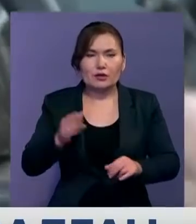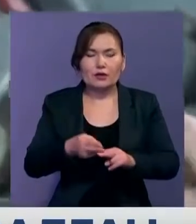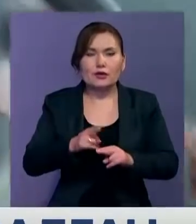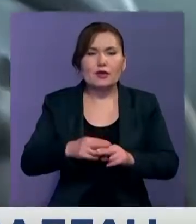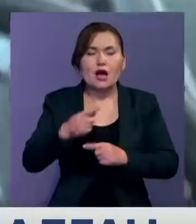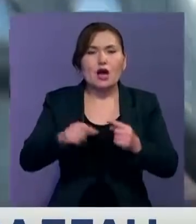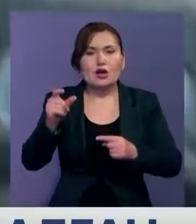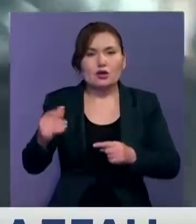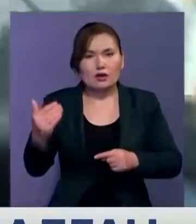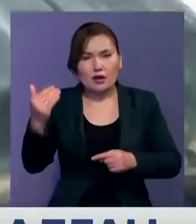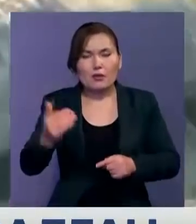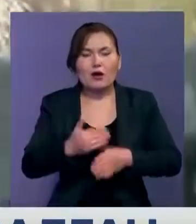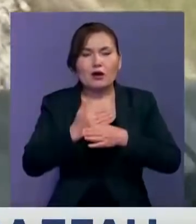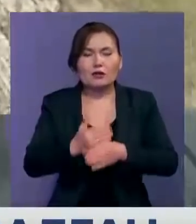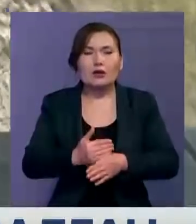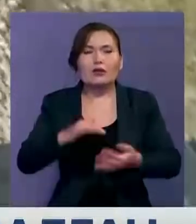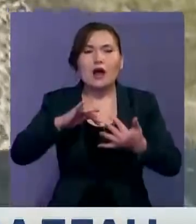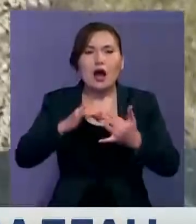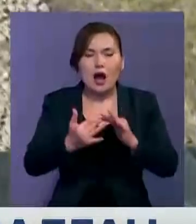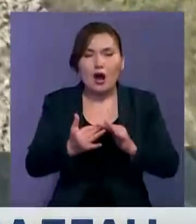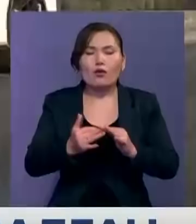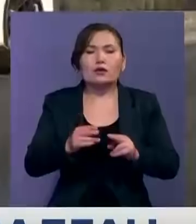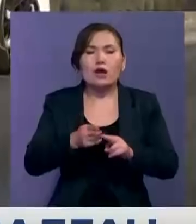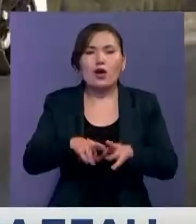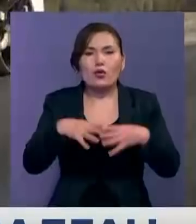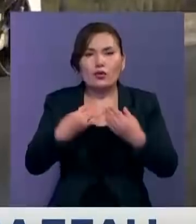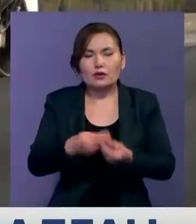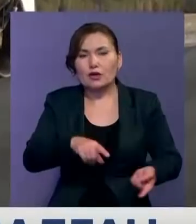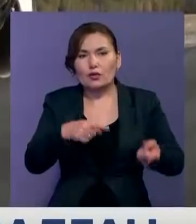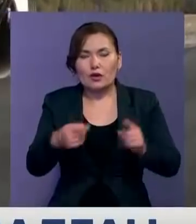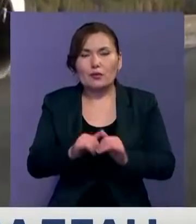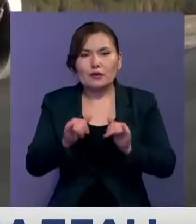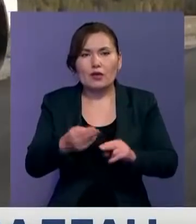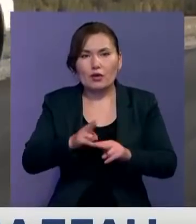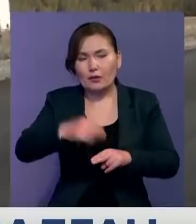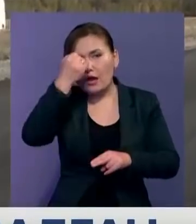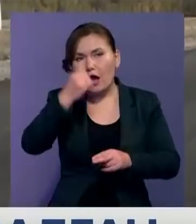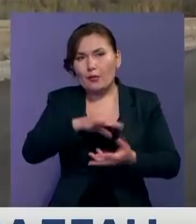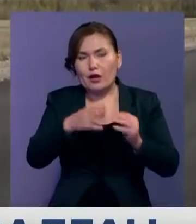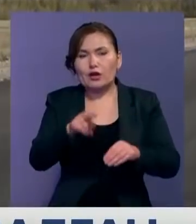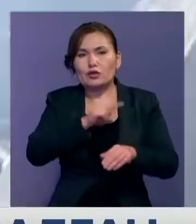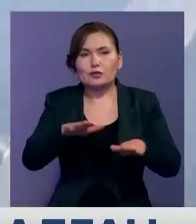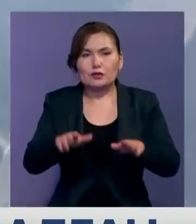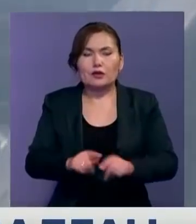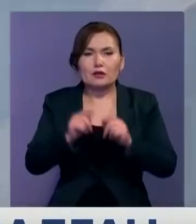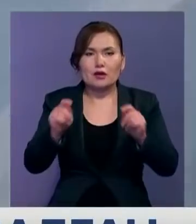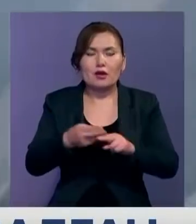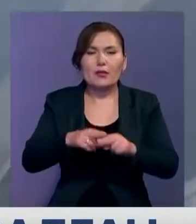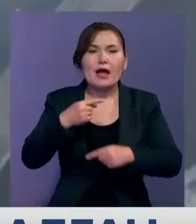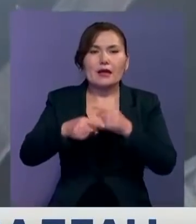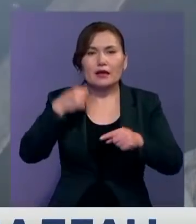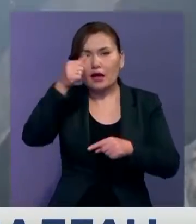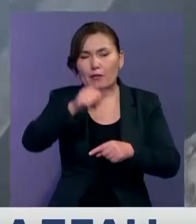егер жол жақсы болса, онда ауылға көшіп келушілердің саны артатынына сенімді. Осының арқасында жұмыс күші де тартылады. Ал келесі